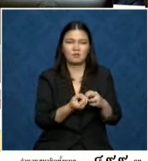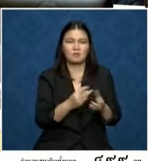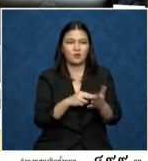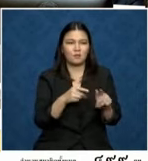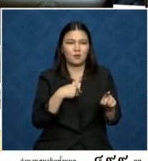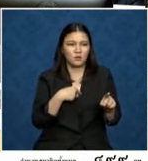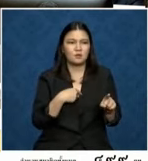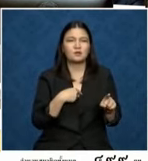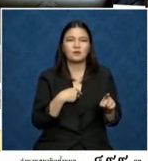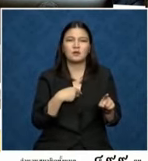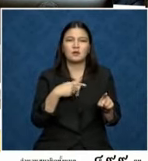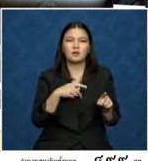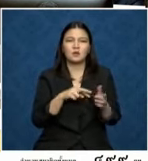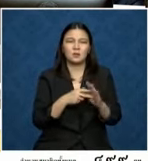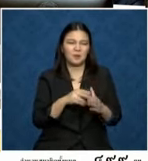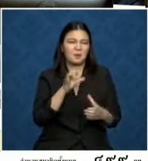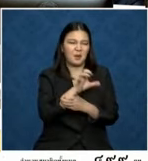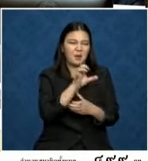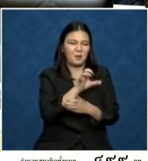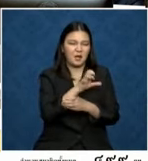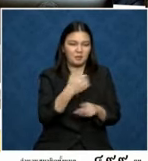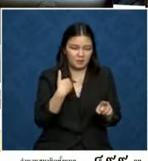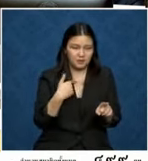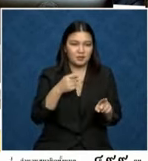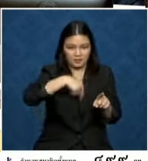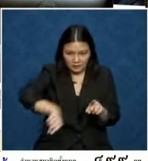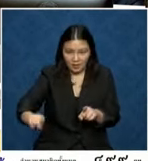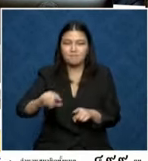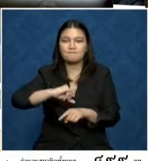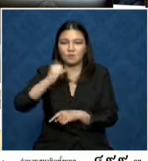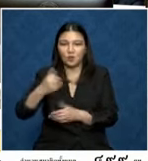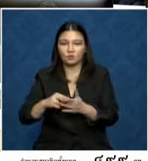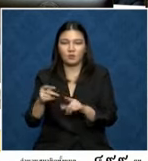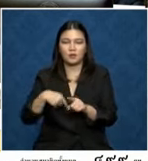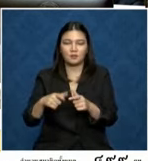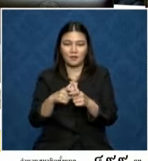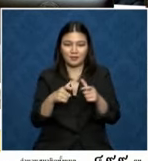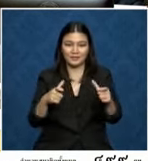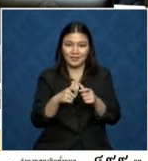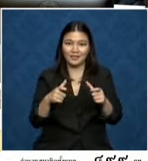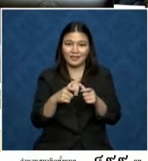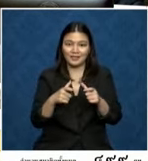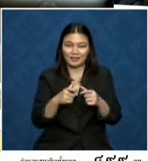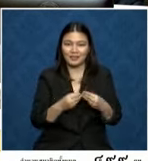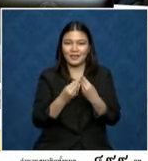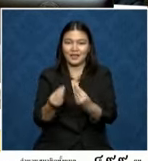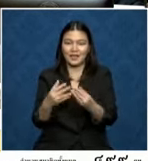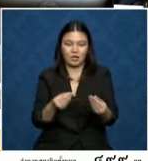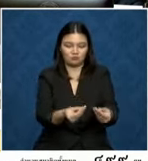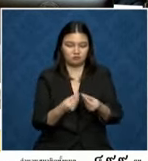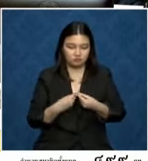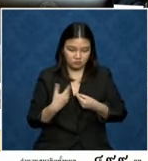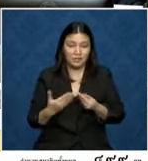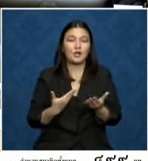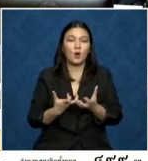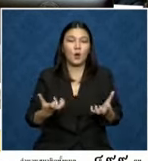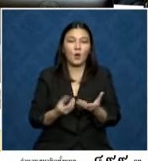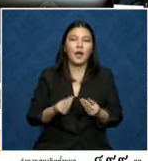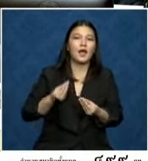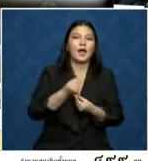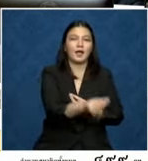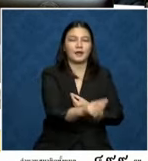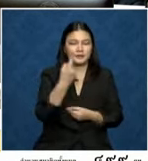มาบังคับคดีอาญาขู่เข็นลูกหนี้แล้วก็มีผู้ประกอบการที่มีลูกค้าเอาเช็คมาวางค้ำประกันเพื่อซื้อสินค้านะครับโดยผมเส